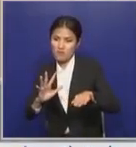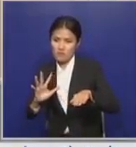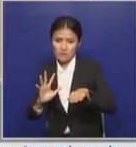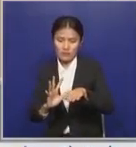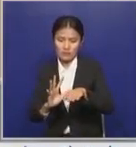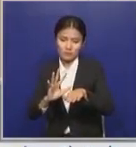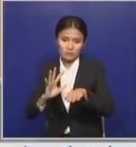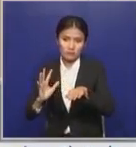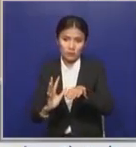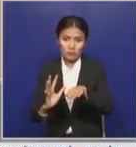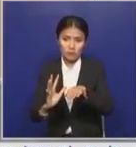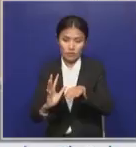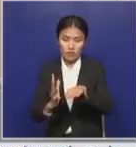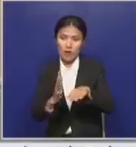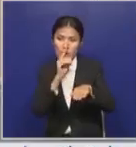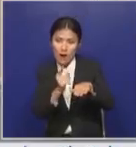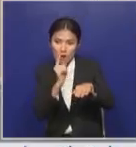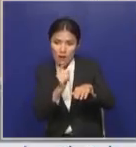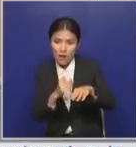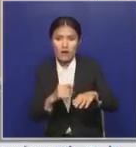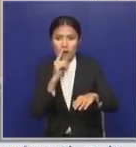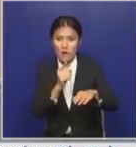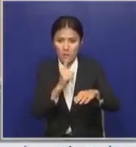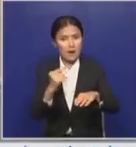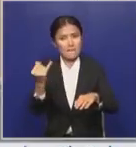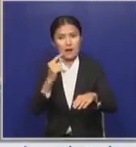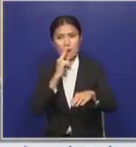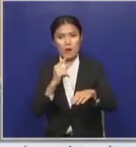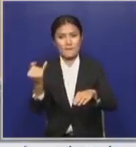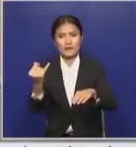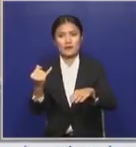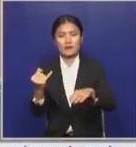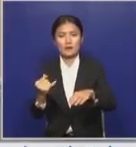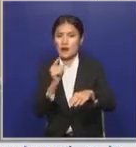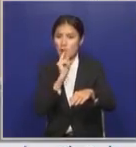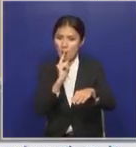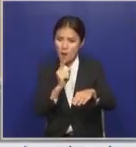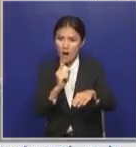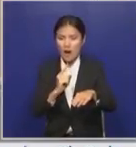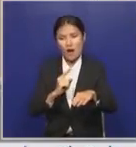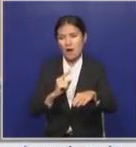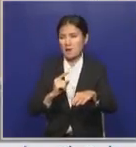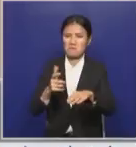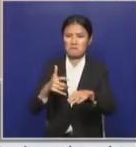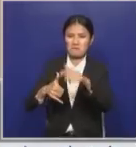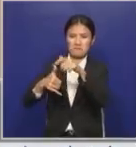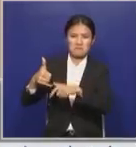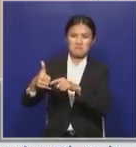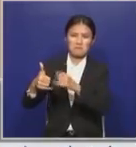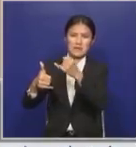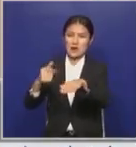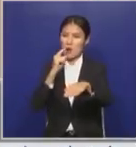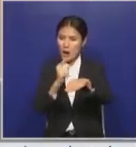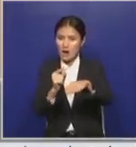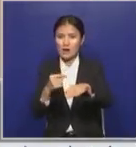รถพระที่นั่งและตะกอนด้วยไทยคำอันหยาบคายรุนแรงแสดงอากาศไม่บางขวดเดียวผู้นั้น